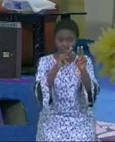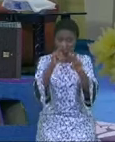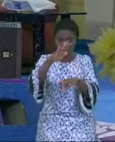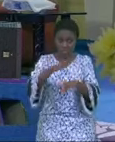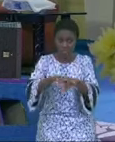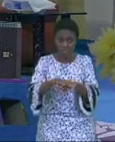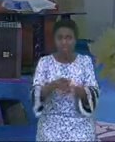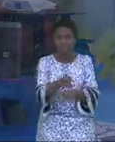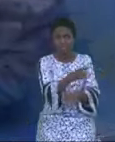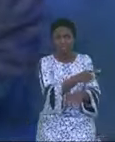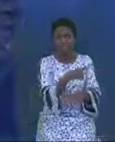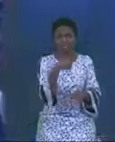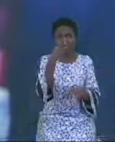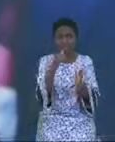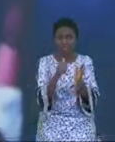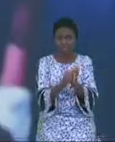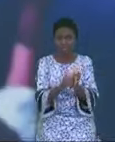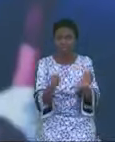dit